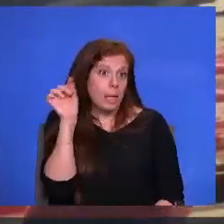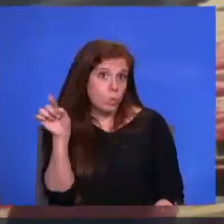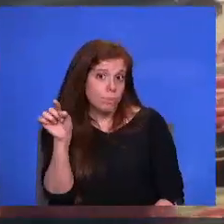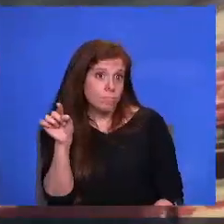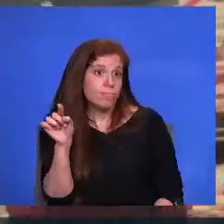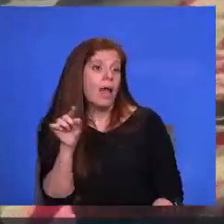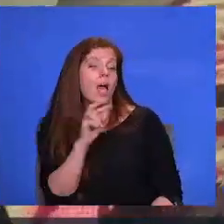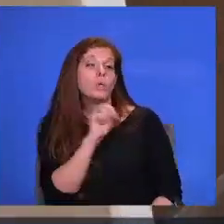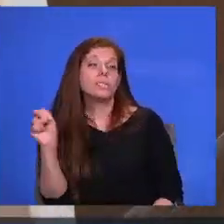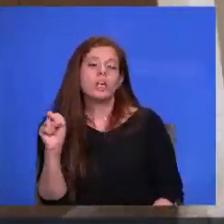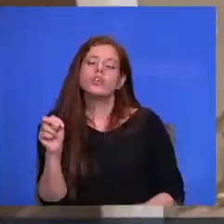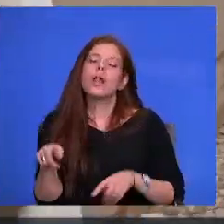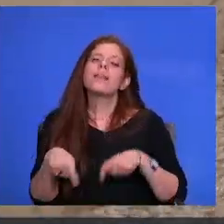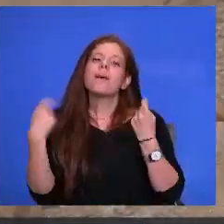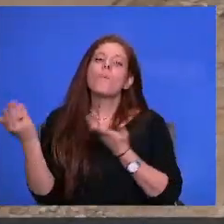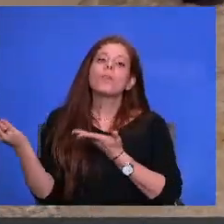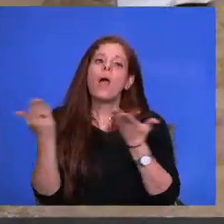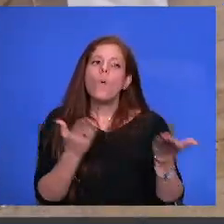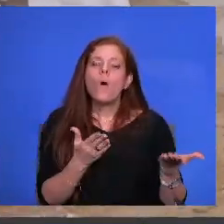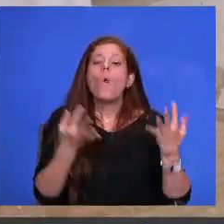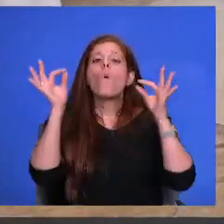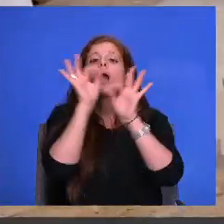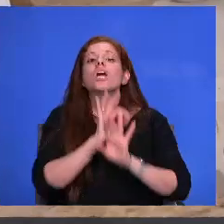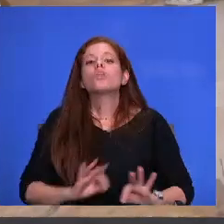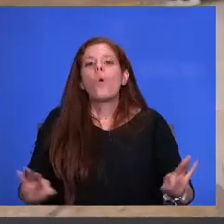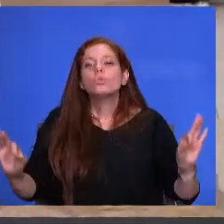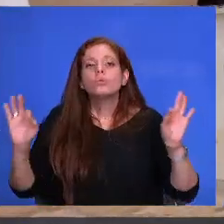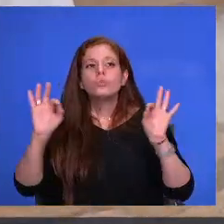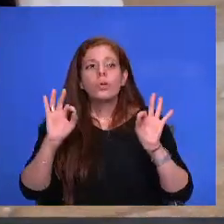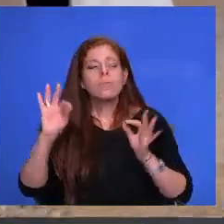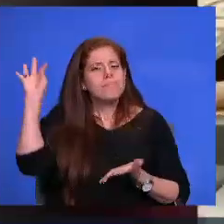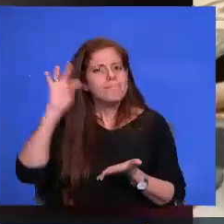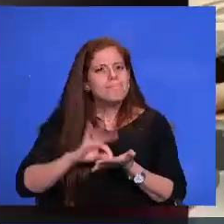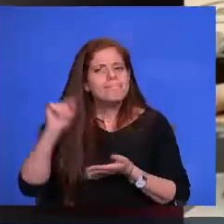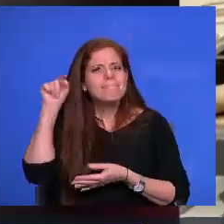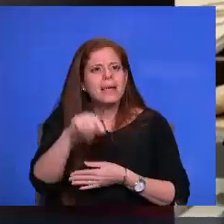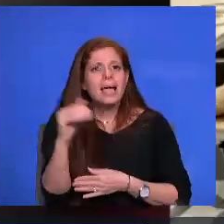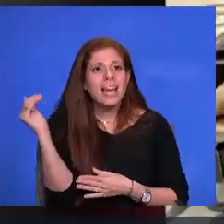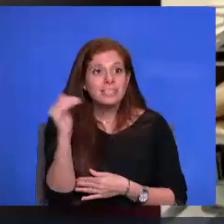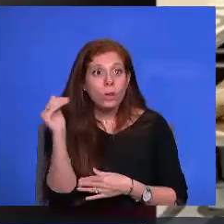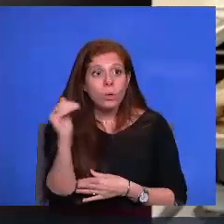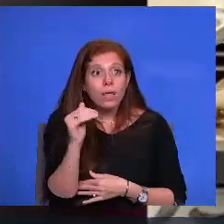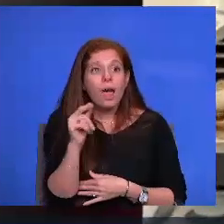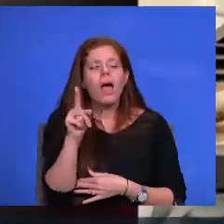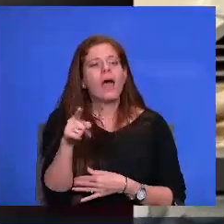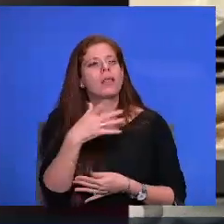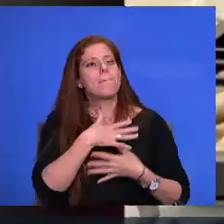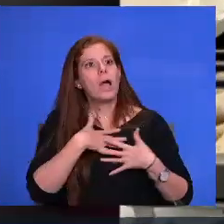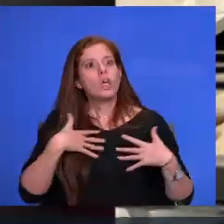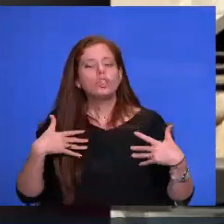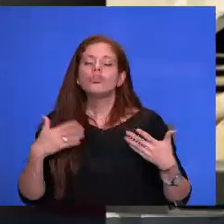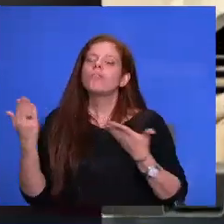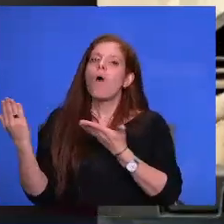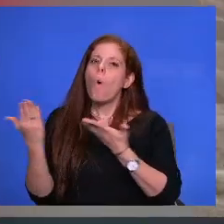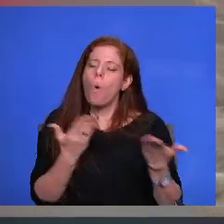אצל הסעודים הוא קדוש. Once אתה מגיע לסעודיה, אתה מרגיש שאתה אורח מאוד מאוד